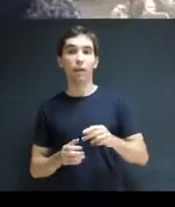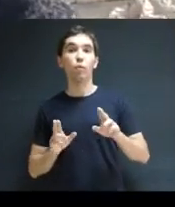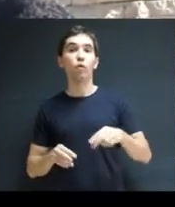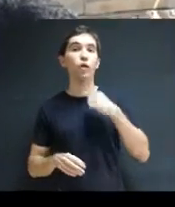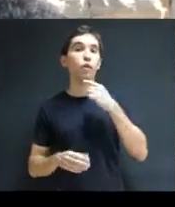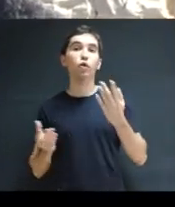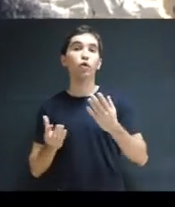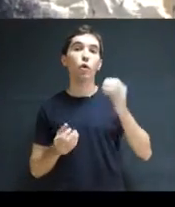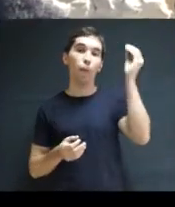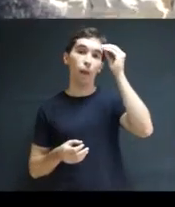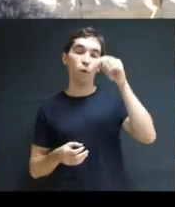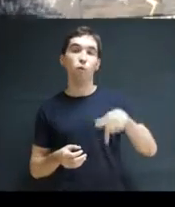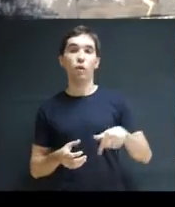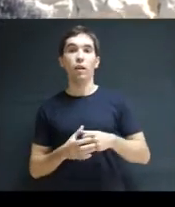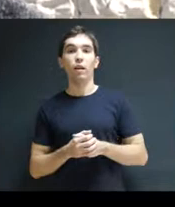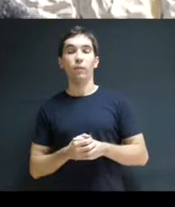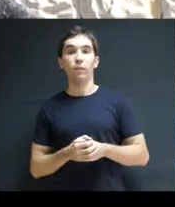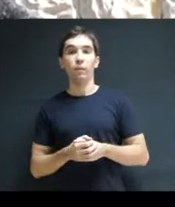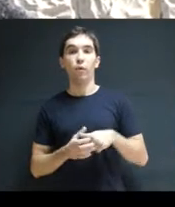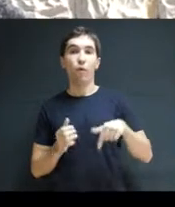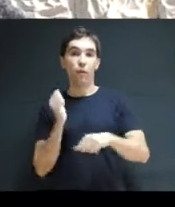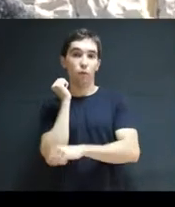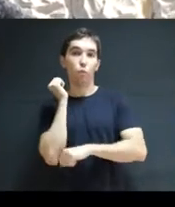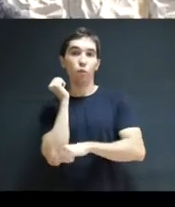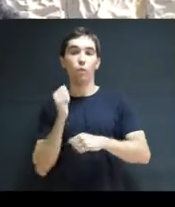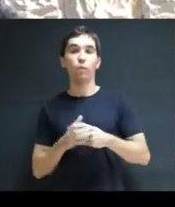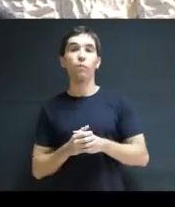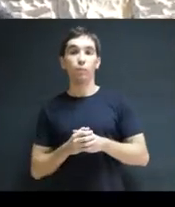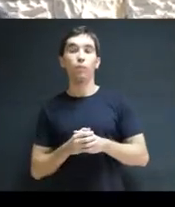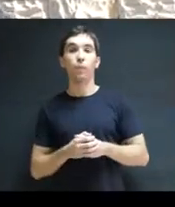si znanja i vještine stekla tijekom studija?